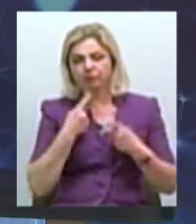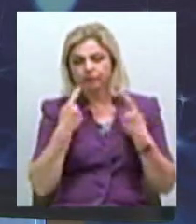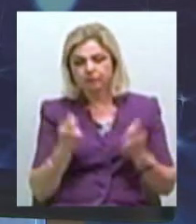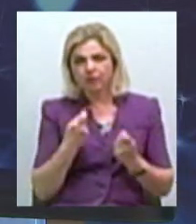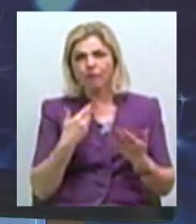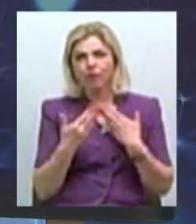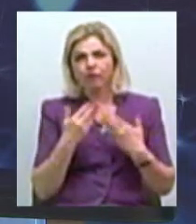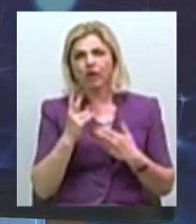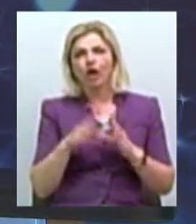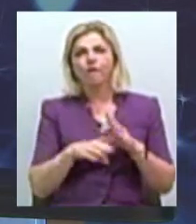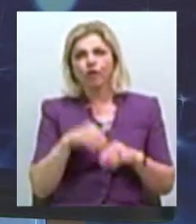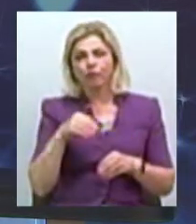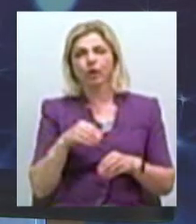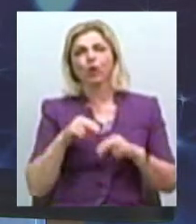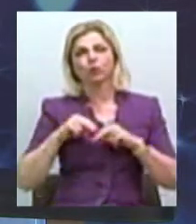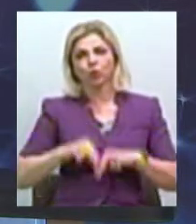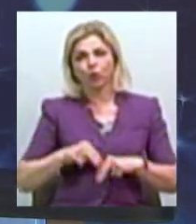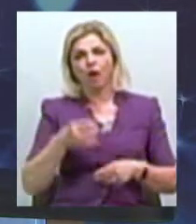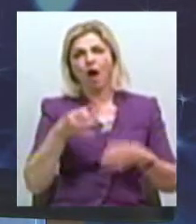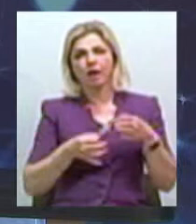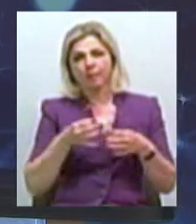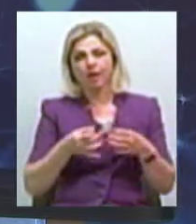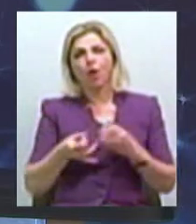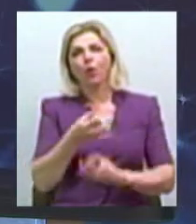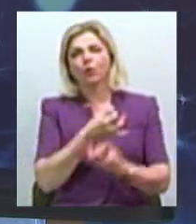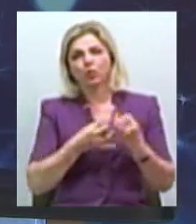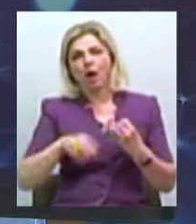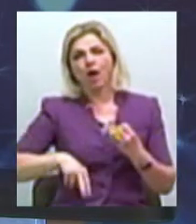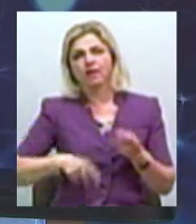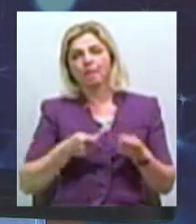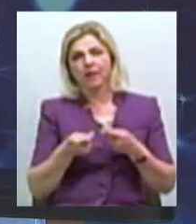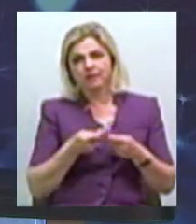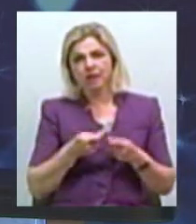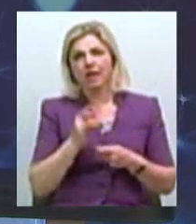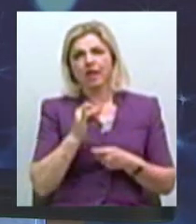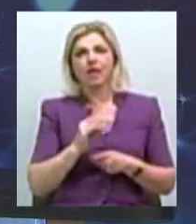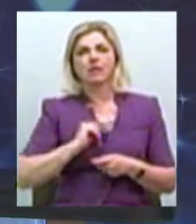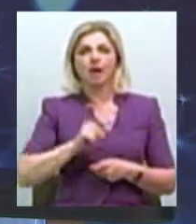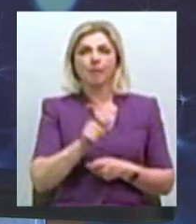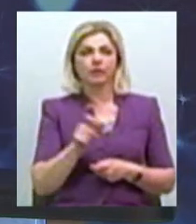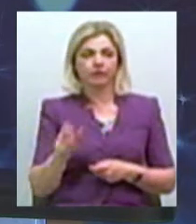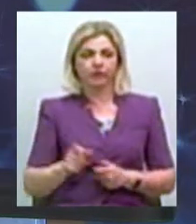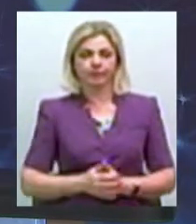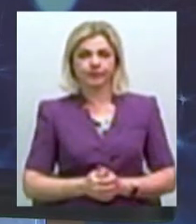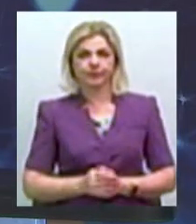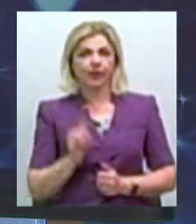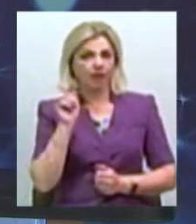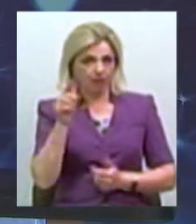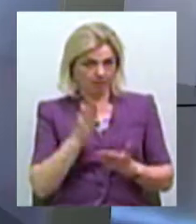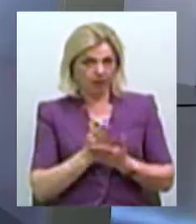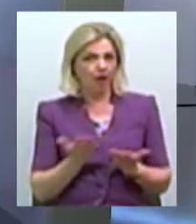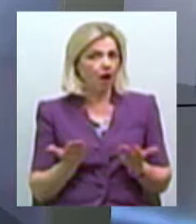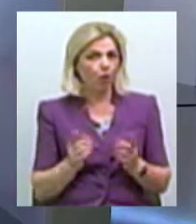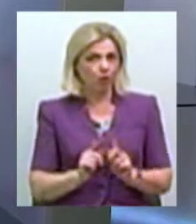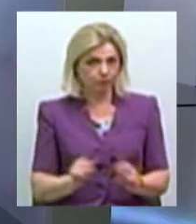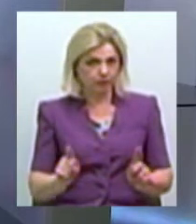до вибору трудових арбітрів, консультувалися із адміністрацією підприємства, із найманими працівниками. Там є якась особливість, так?